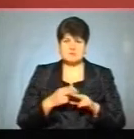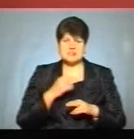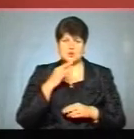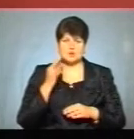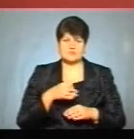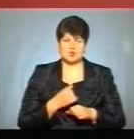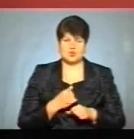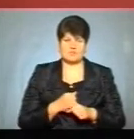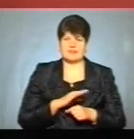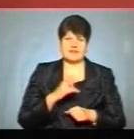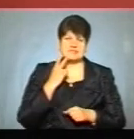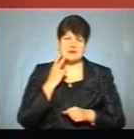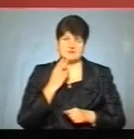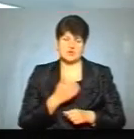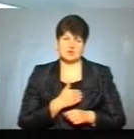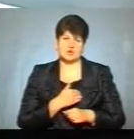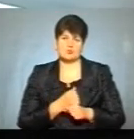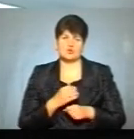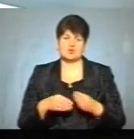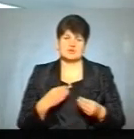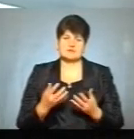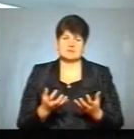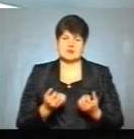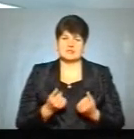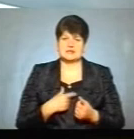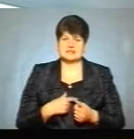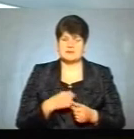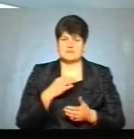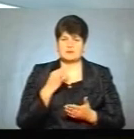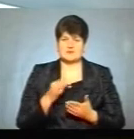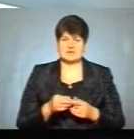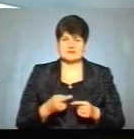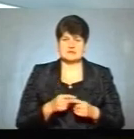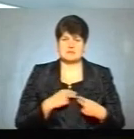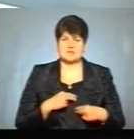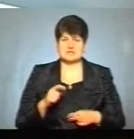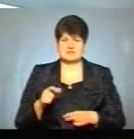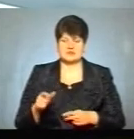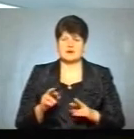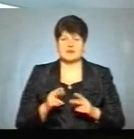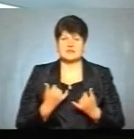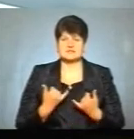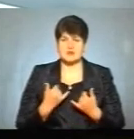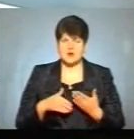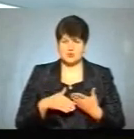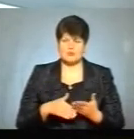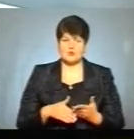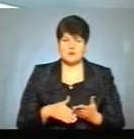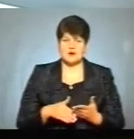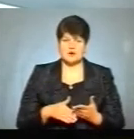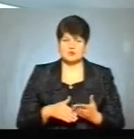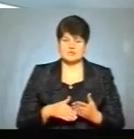роботи не завжди хотіли роботодавці брати на себе відповідальність за таких працівників. А як зараз допомагають кар'єрні